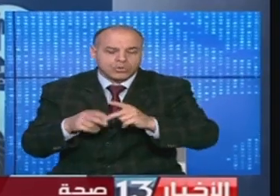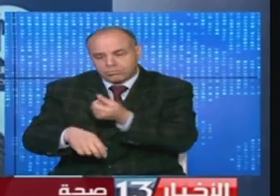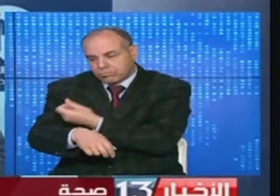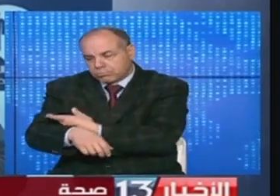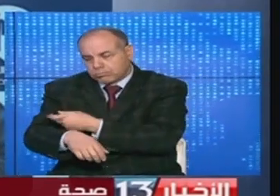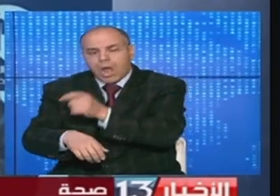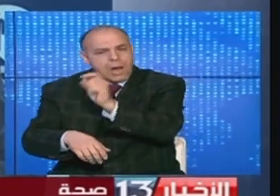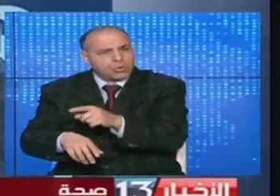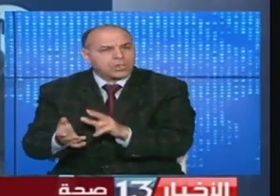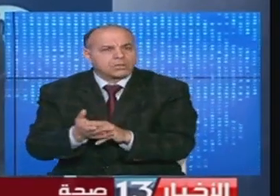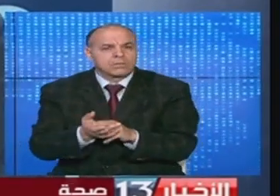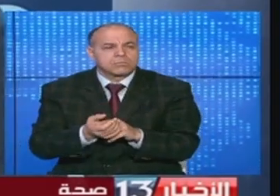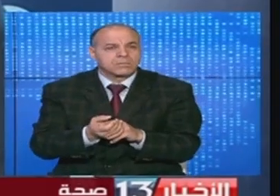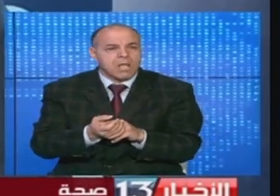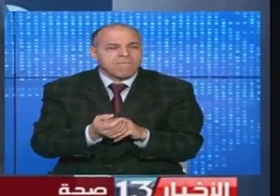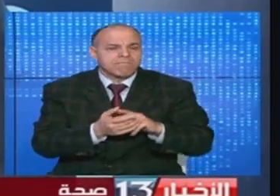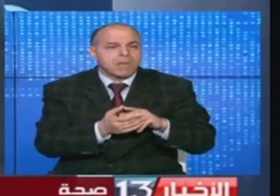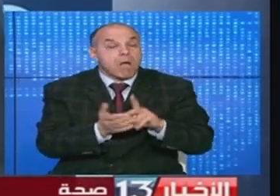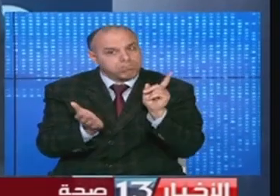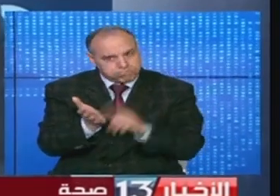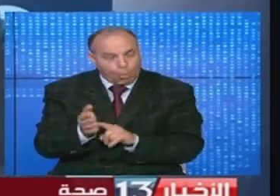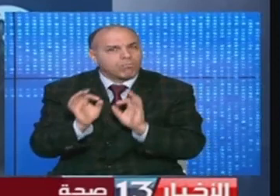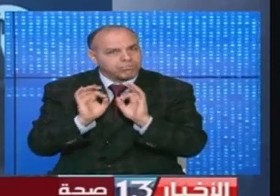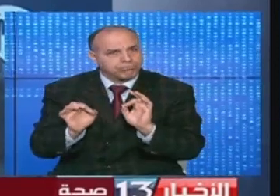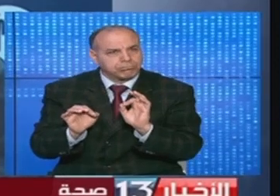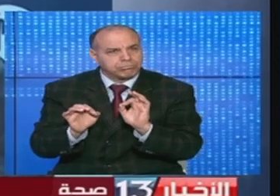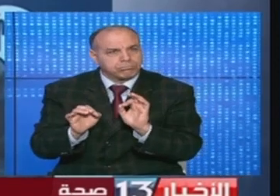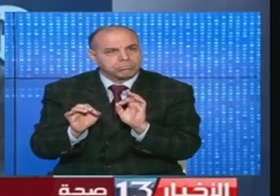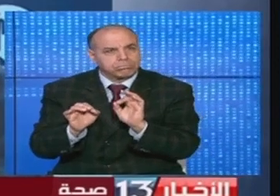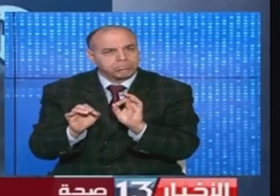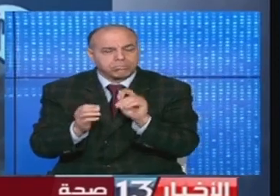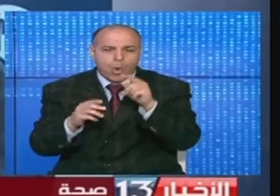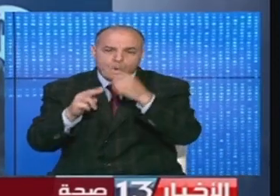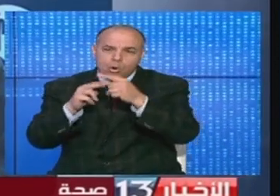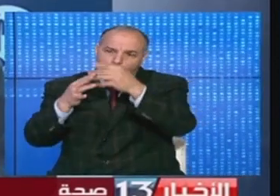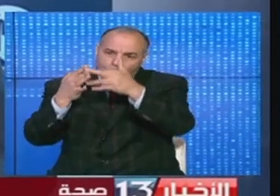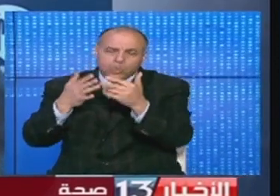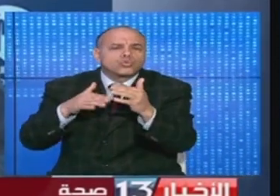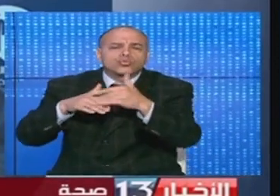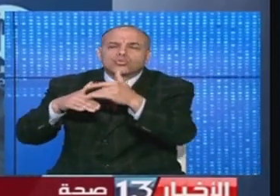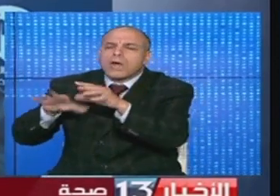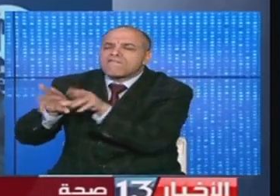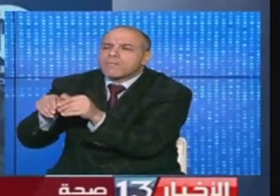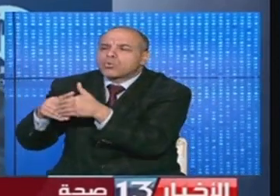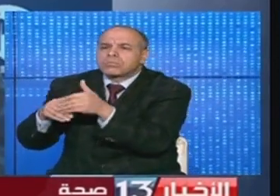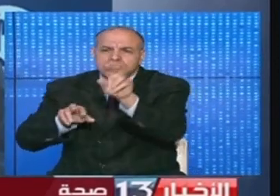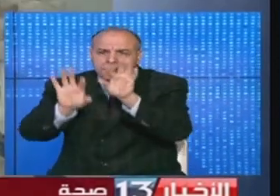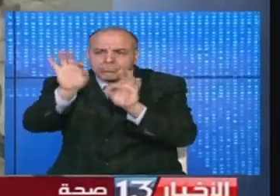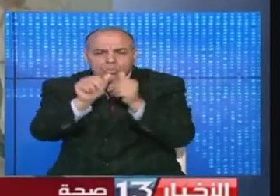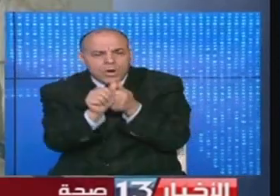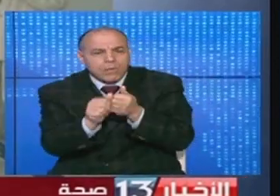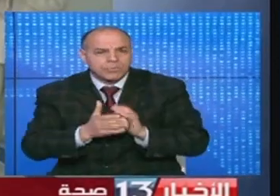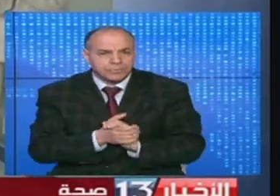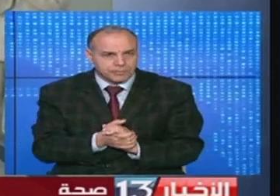اللازمه ولكن حالات يعينوا قائمه المخالطين لهم وانت منها